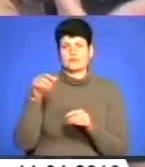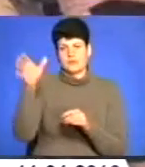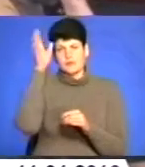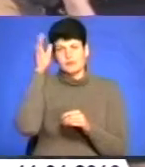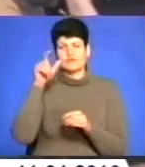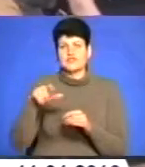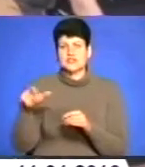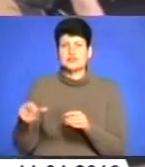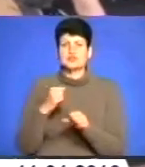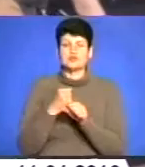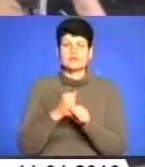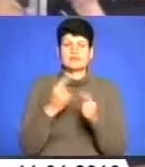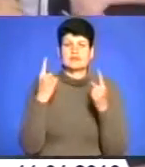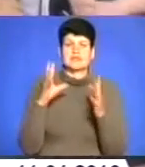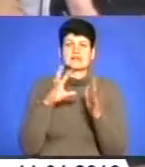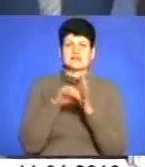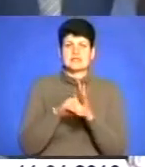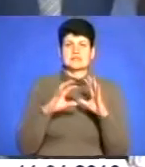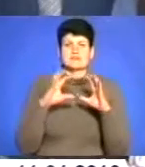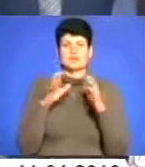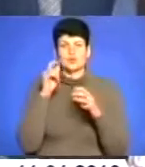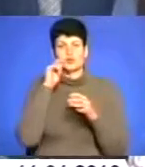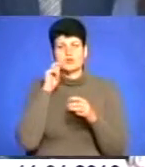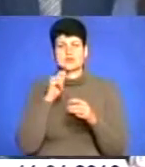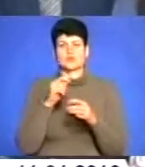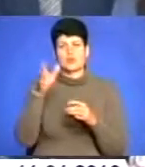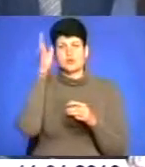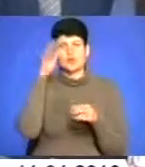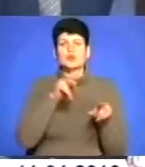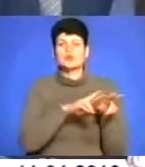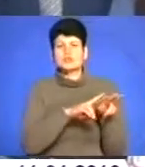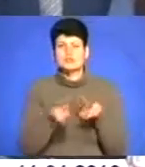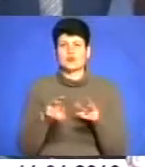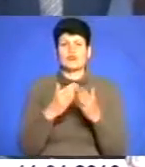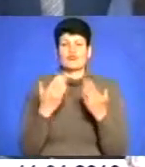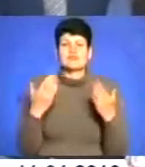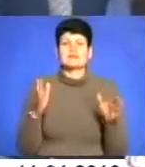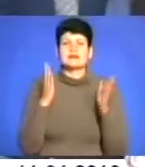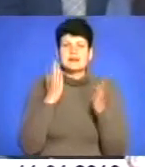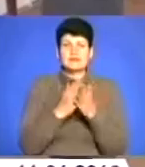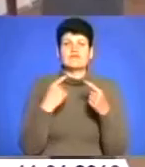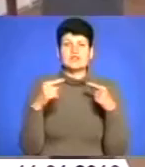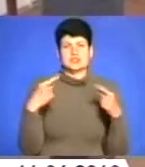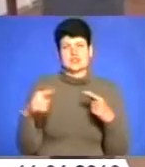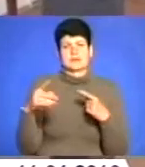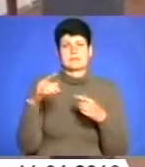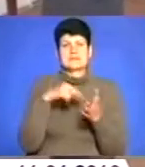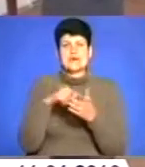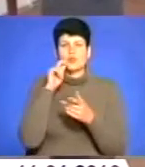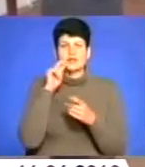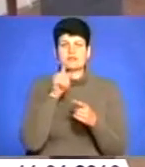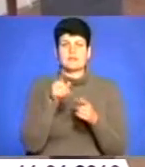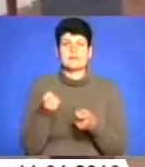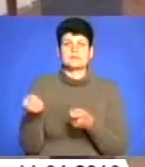внесок у розвиток світової та української науки. Аналогічна виставка діє в багатьох інших містах України. Вона